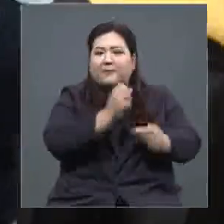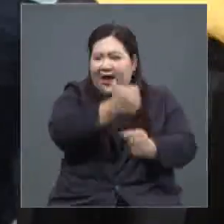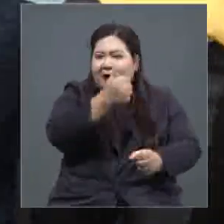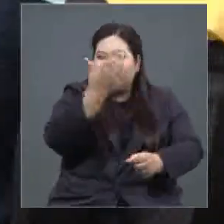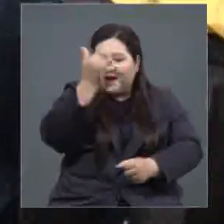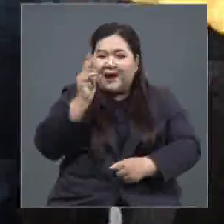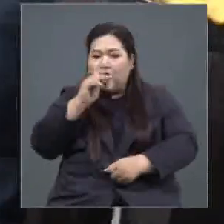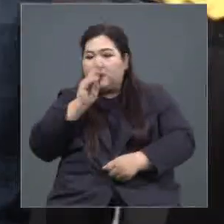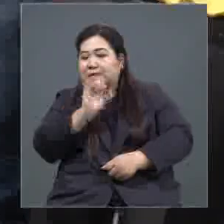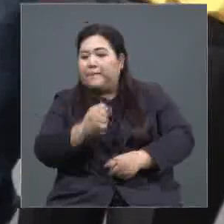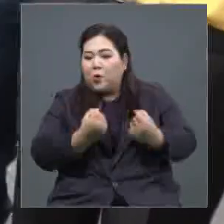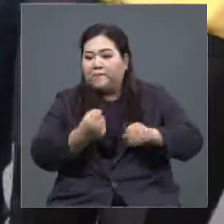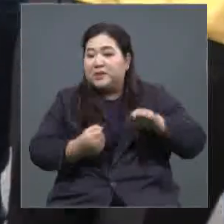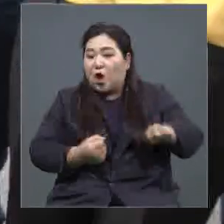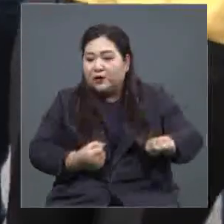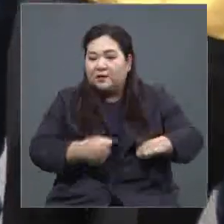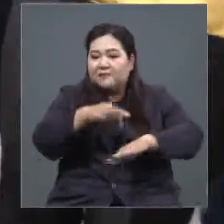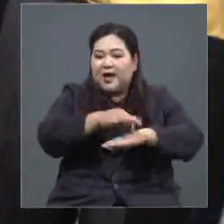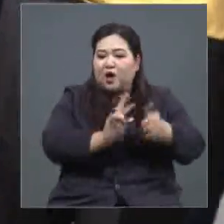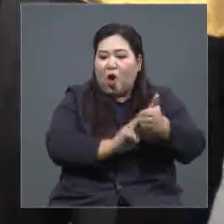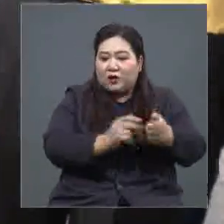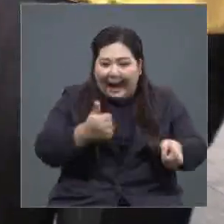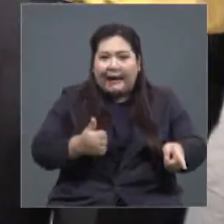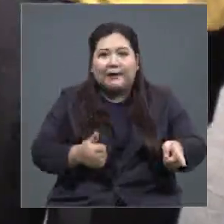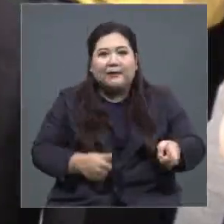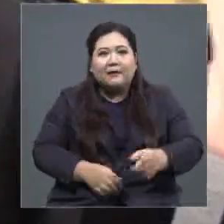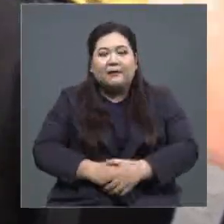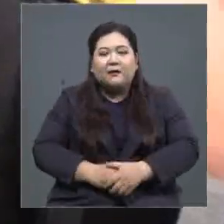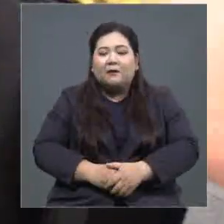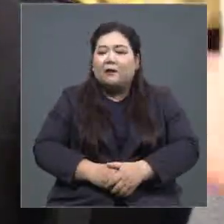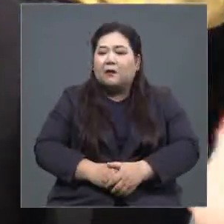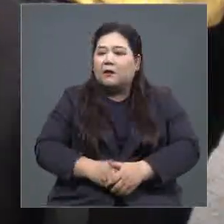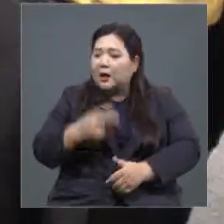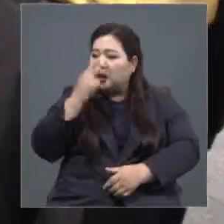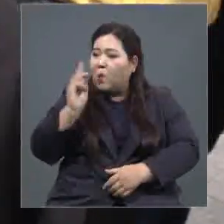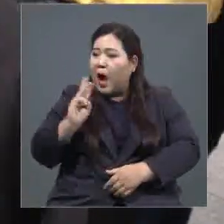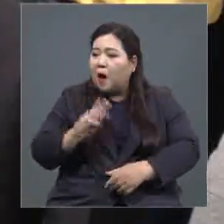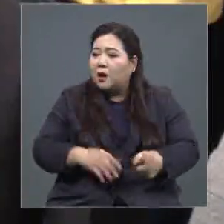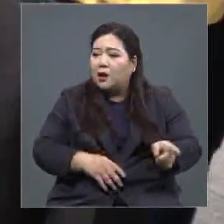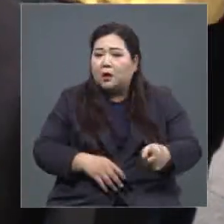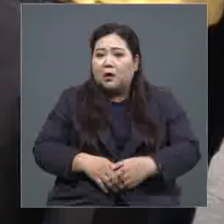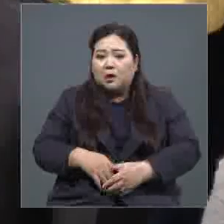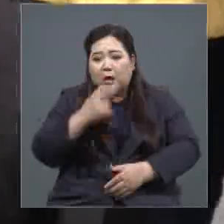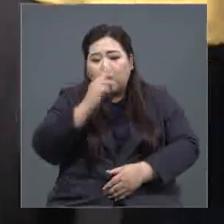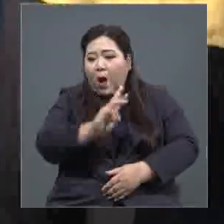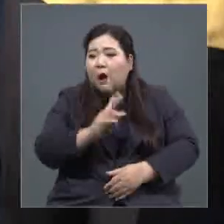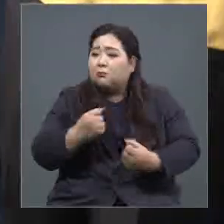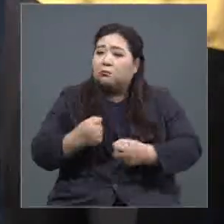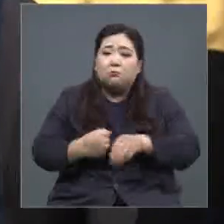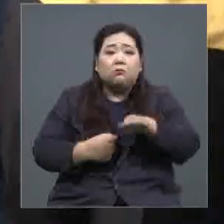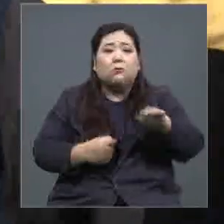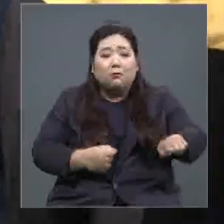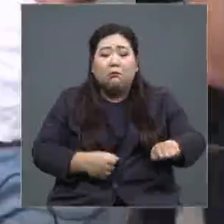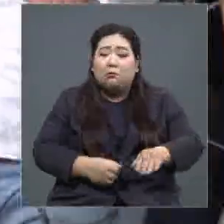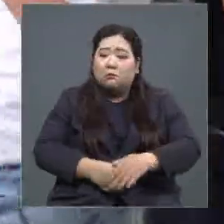าวก็ช่างสังเกต เออนะคะทนายตั้มบอกว่าก็ช่องจอดรถอ่ะนะเขาว่างอยู่ก็เลย